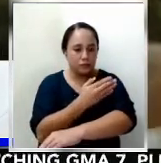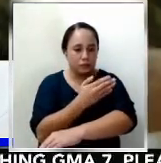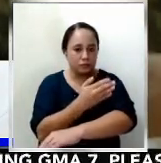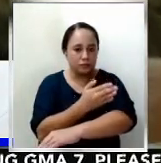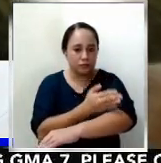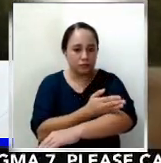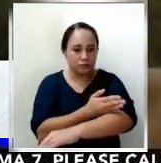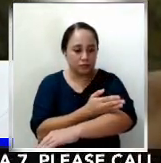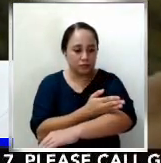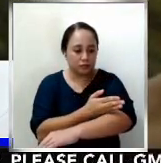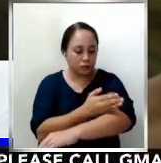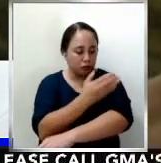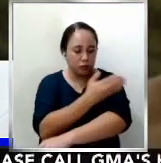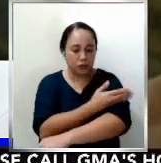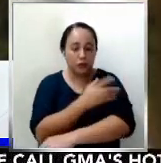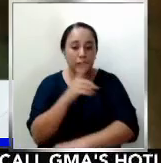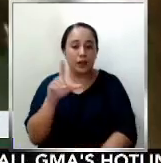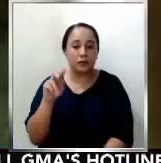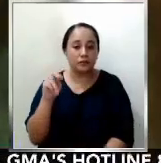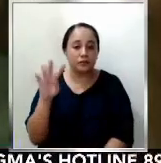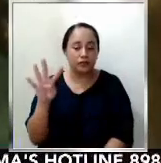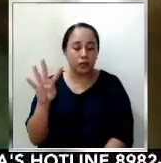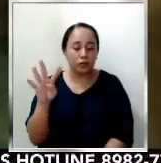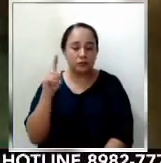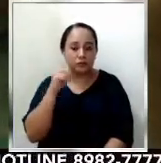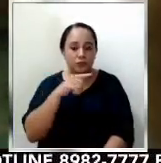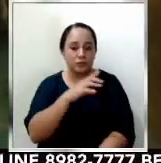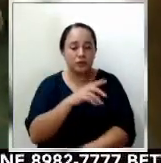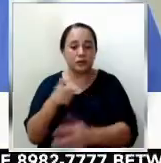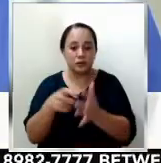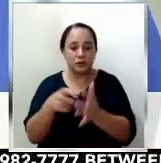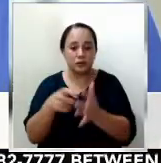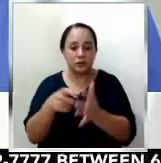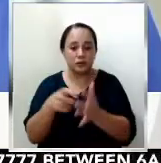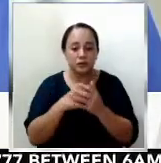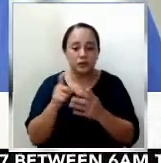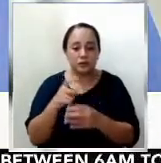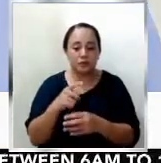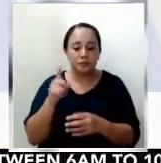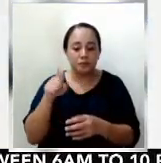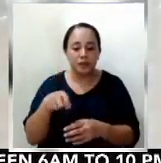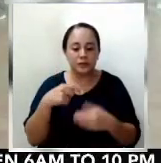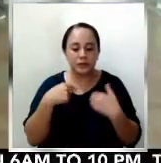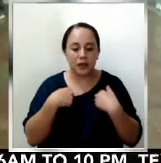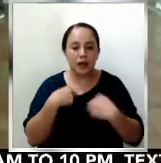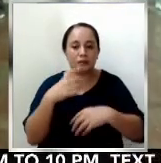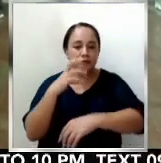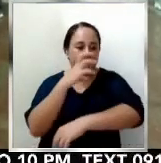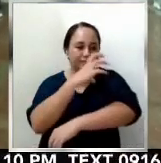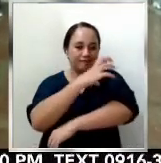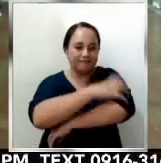yung LN-4 prosthetic requires na may pagkakabitan na stump.